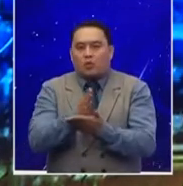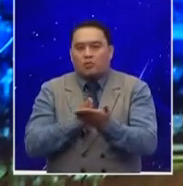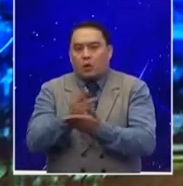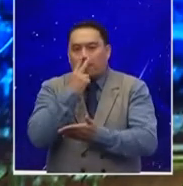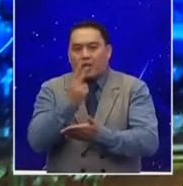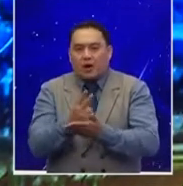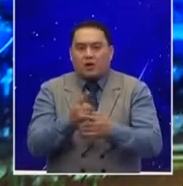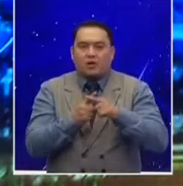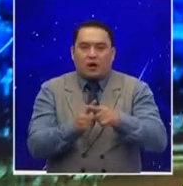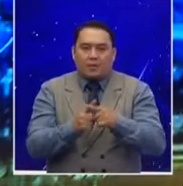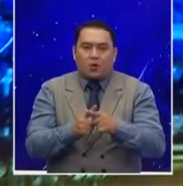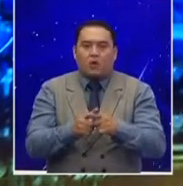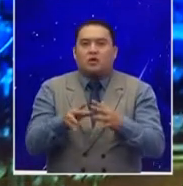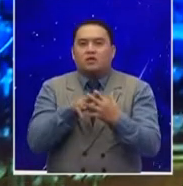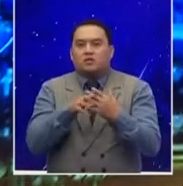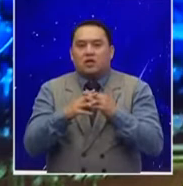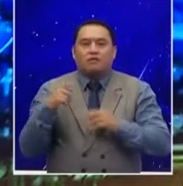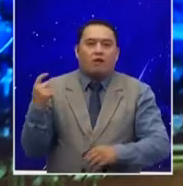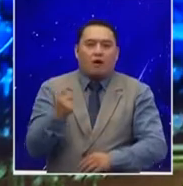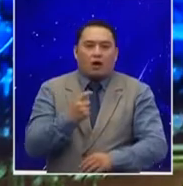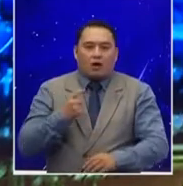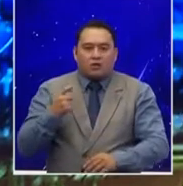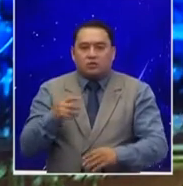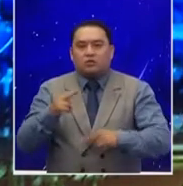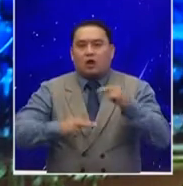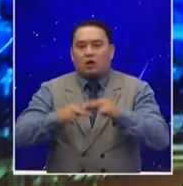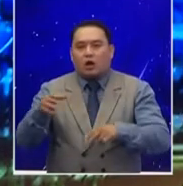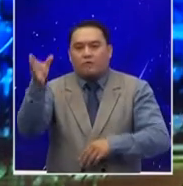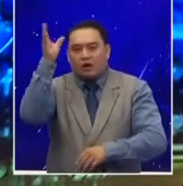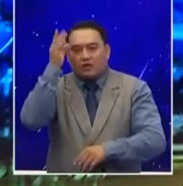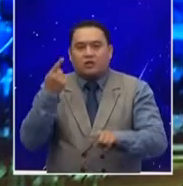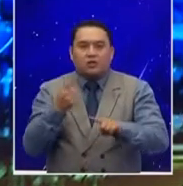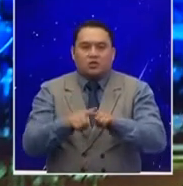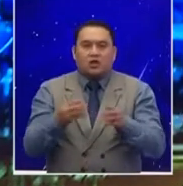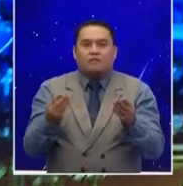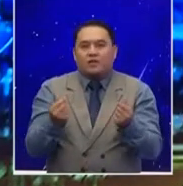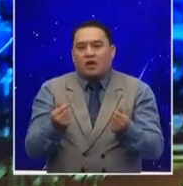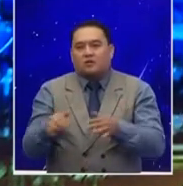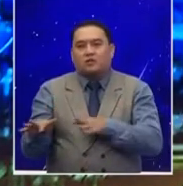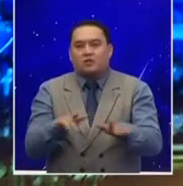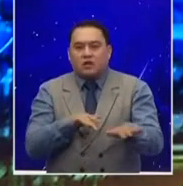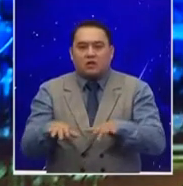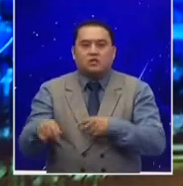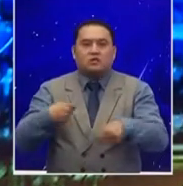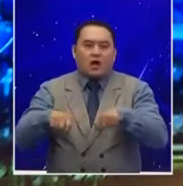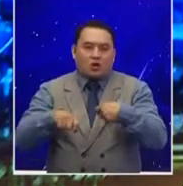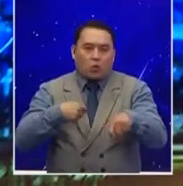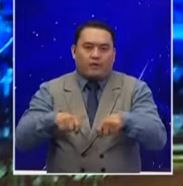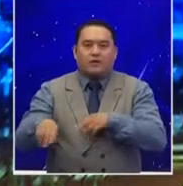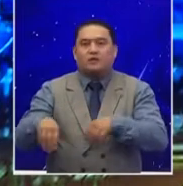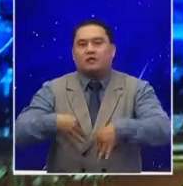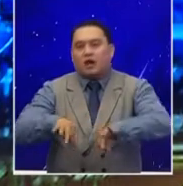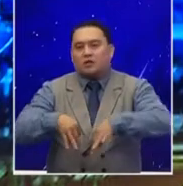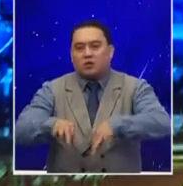отраслей показали положительную динамику. Это сельское хозяйство, строительство, образование, техническая и финансовая деятельность, торговля